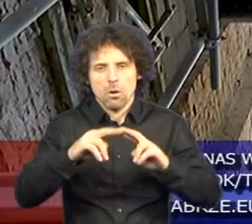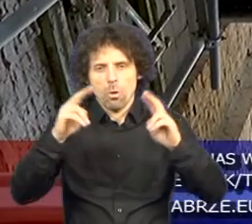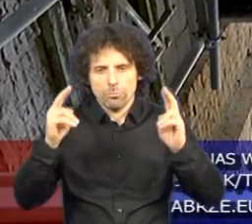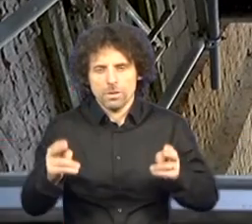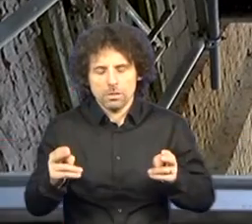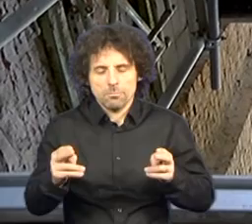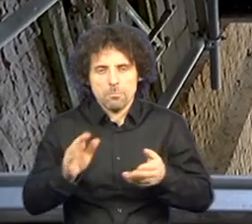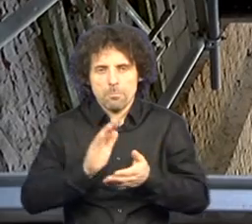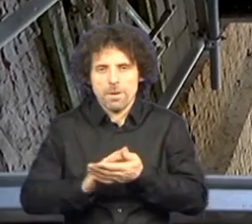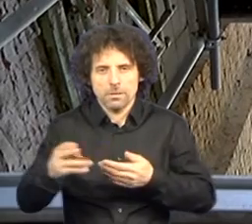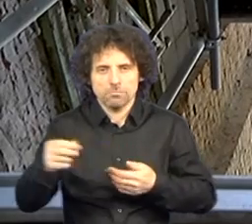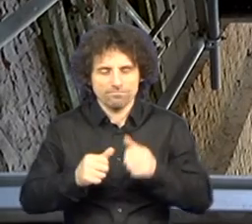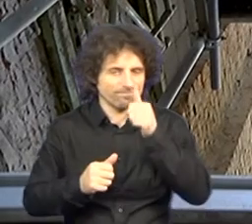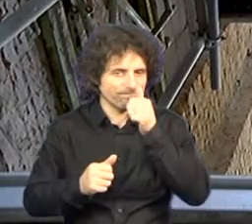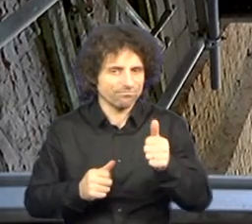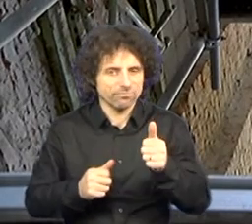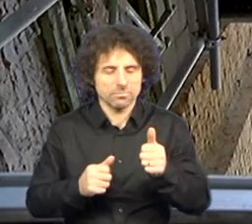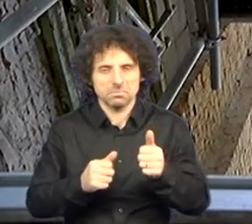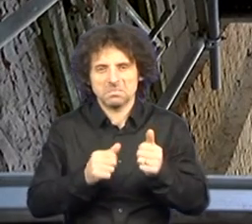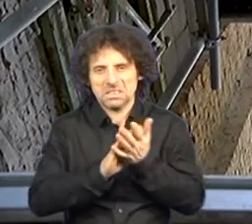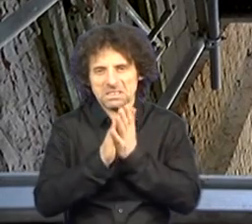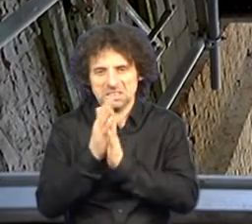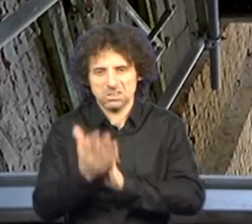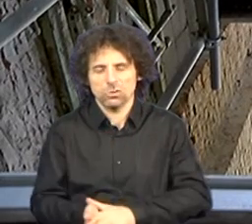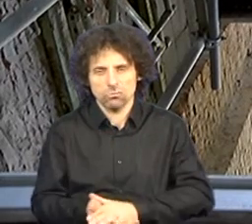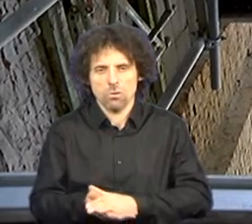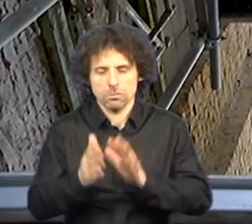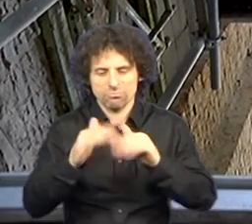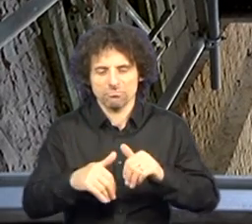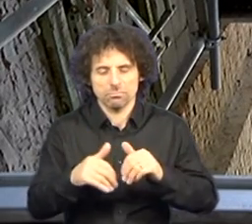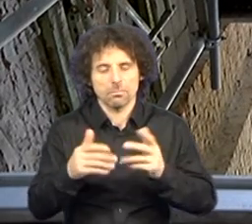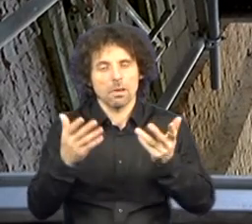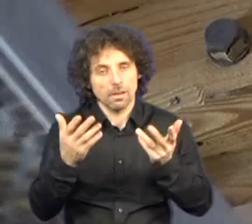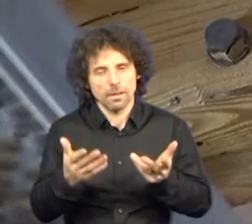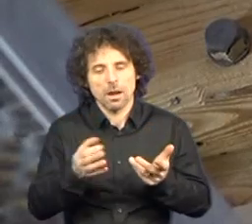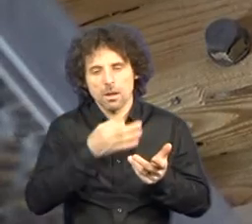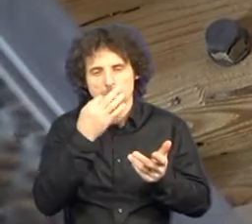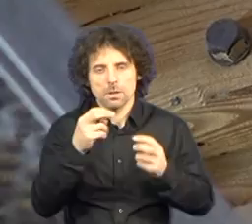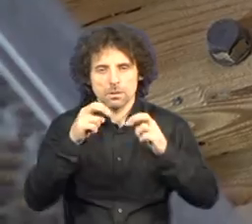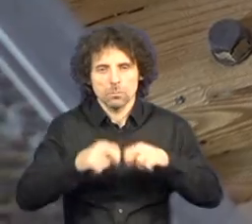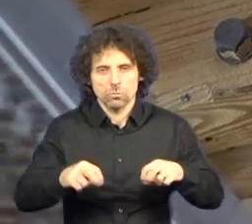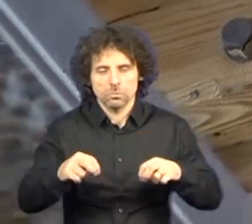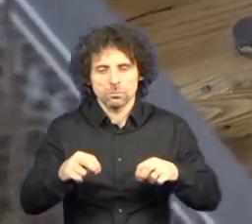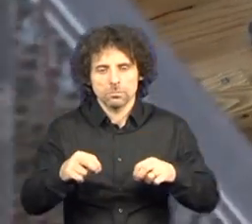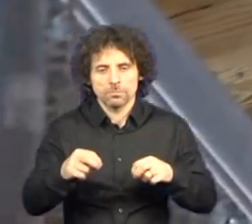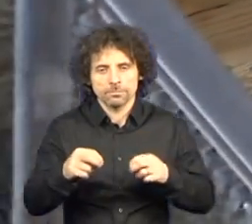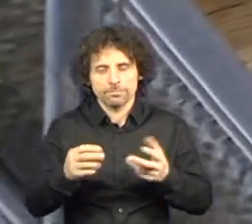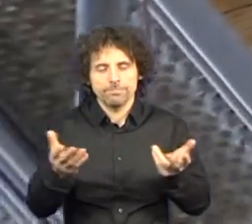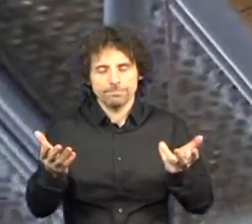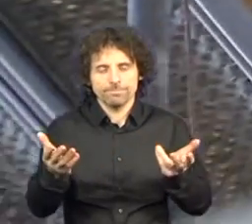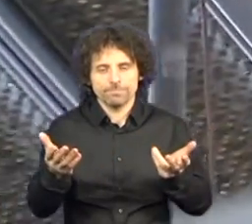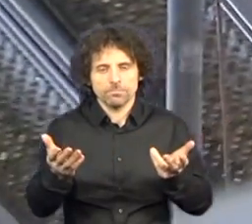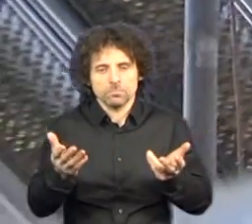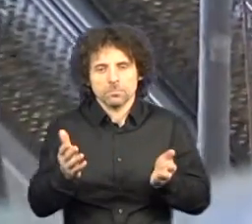gdyby nie dofinansowanie, by był zniszczony. On by po prostu stojąc w tej formie na pewno nie doczekał